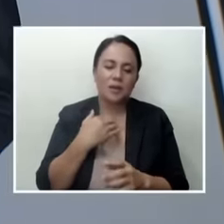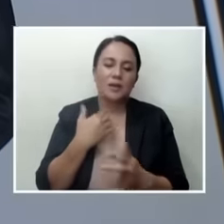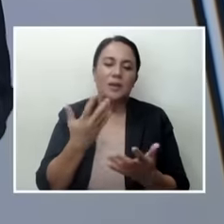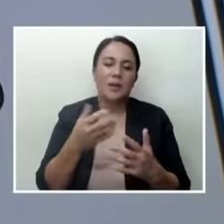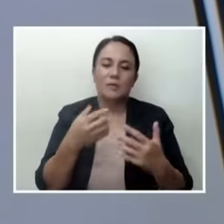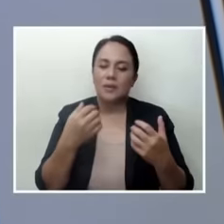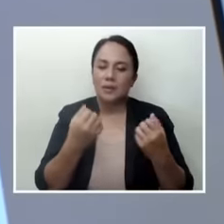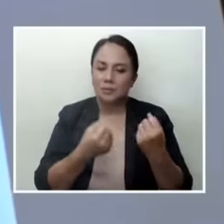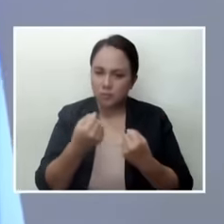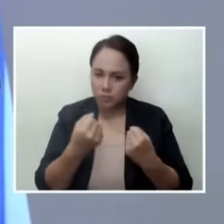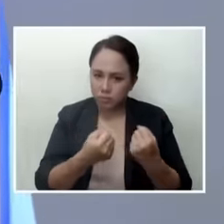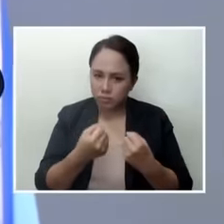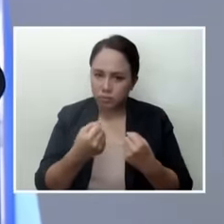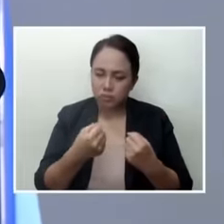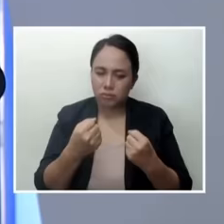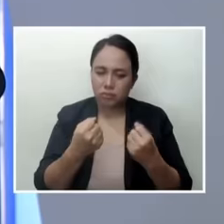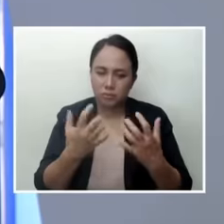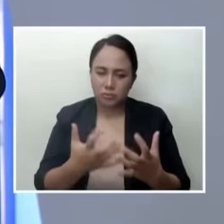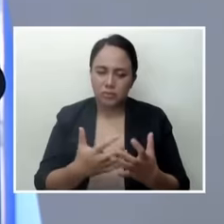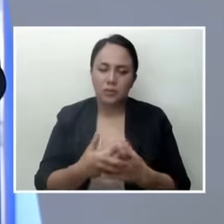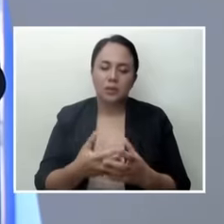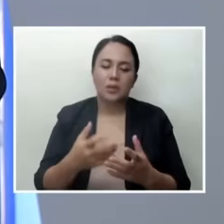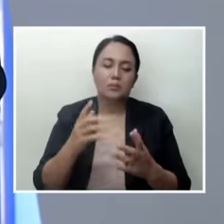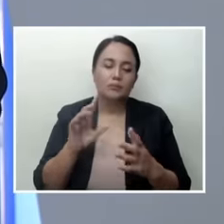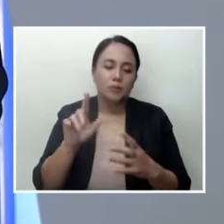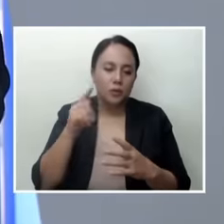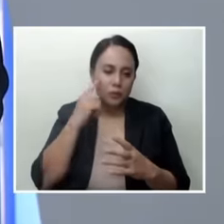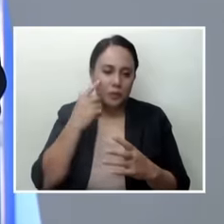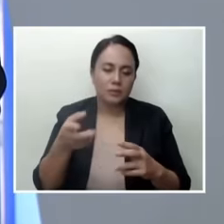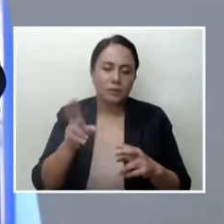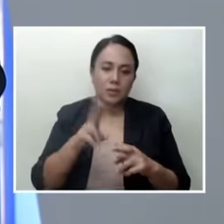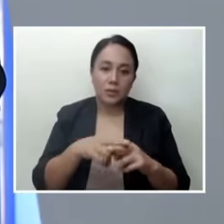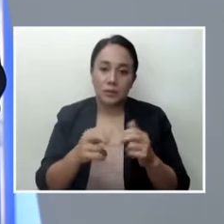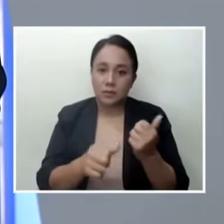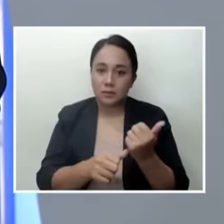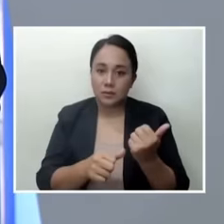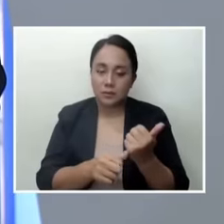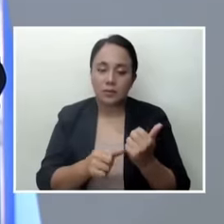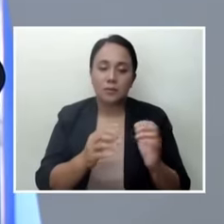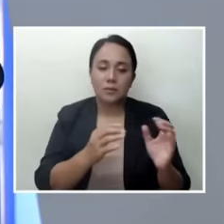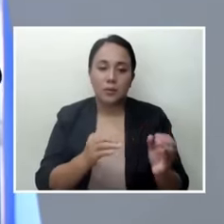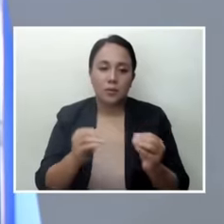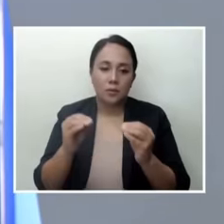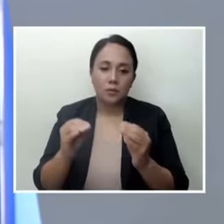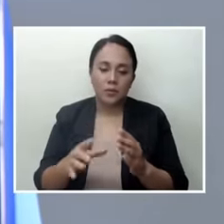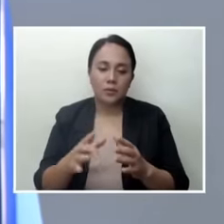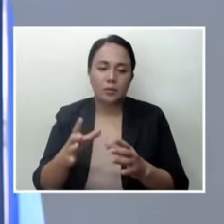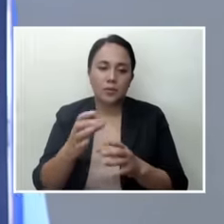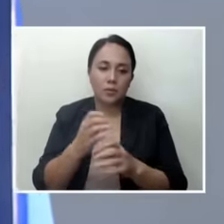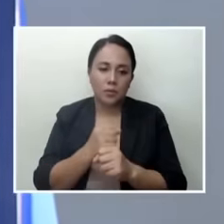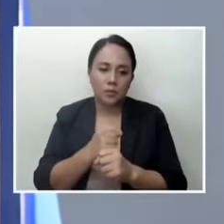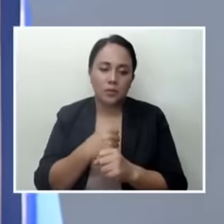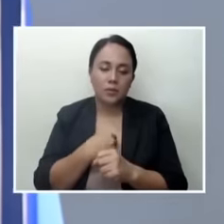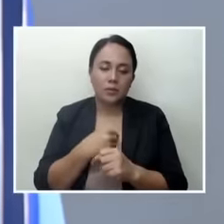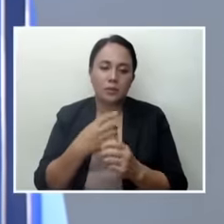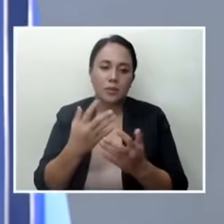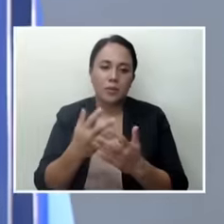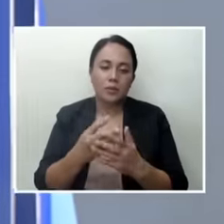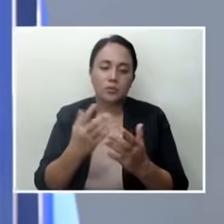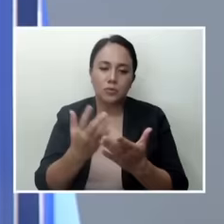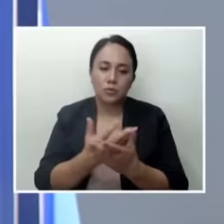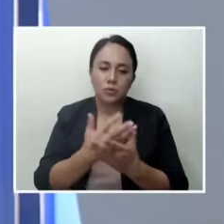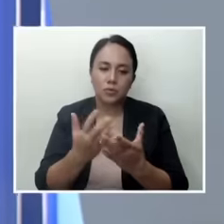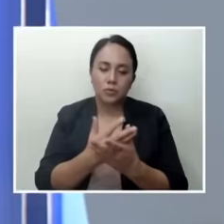motorista. Samantala, nilakihan na ng gobyerno ang subsidiya sa mga operators na kukuha ng modernized